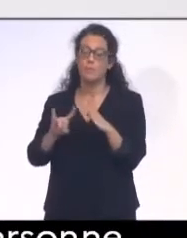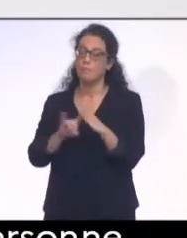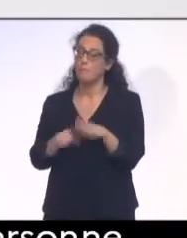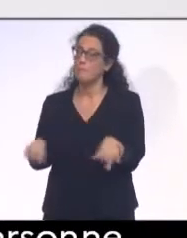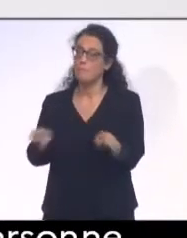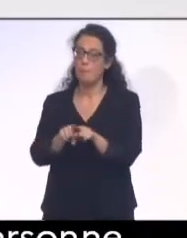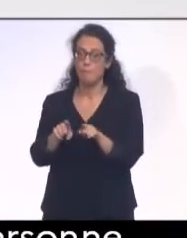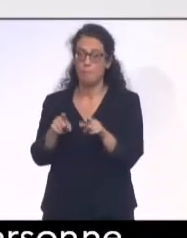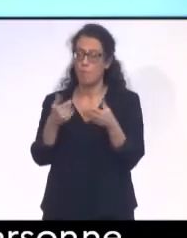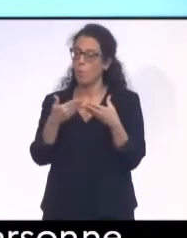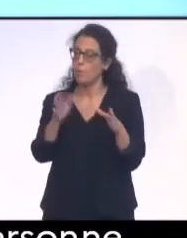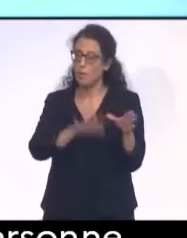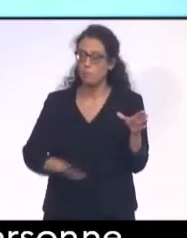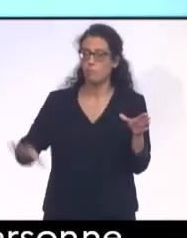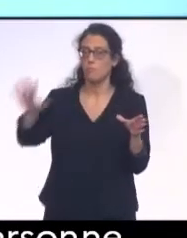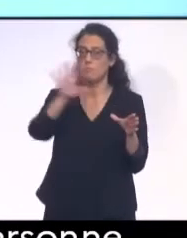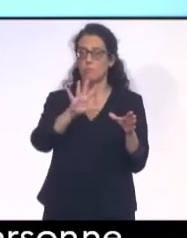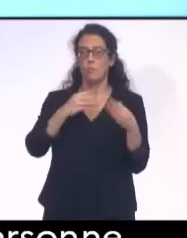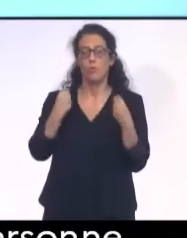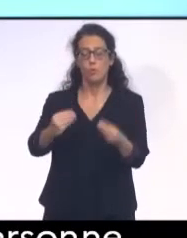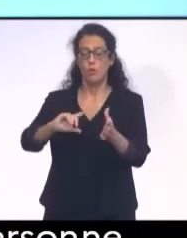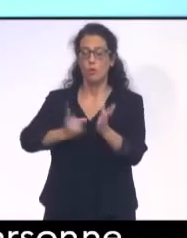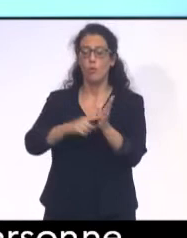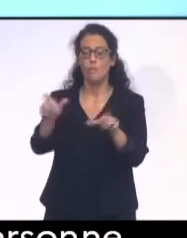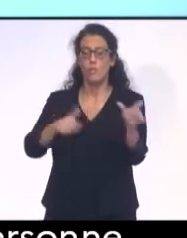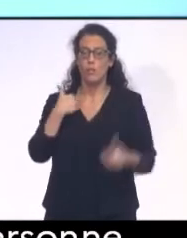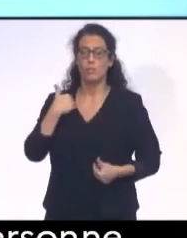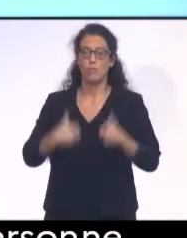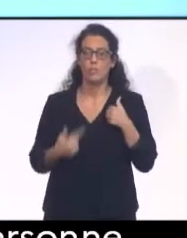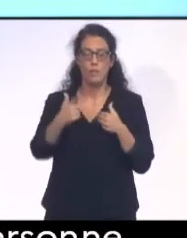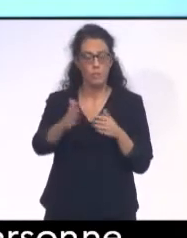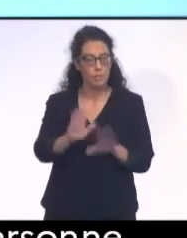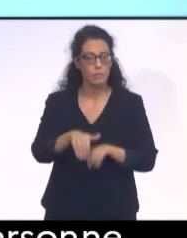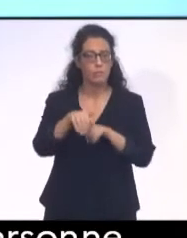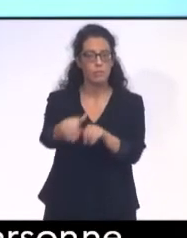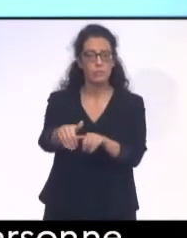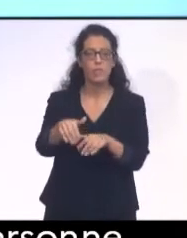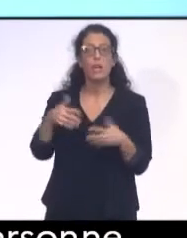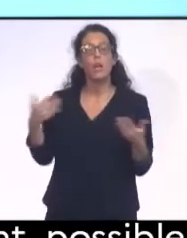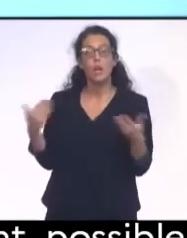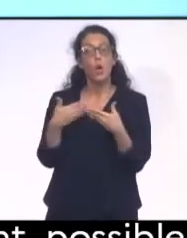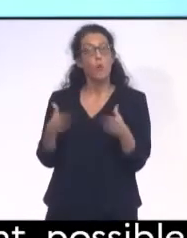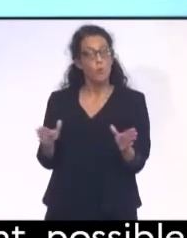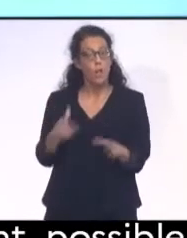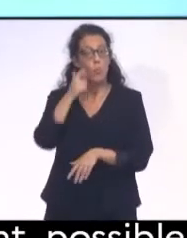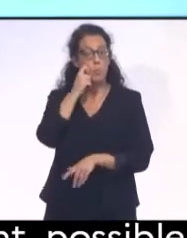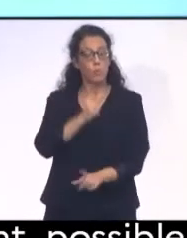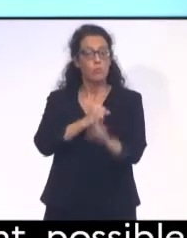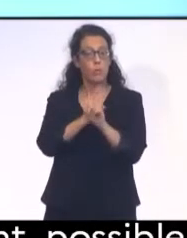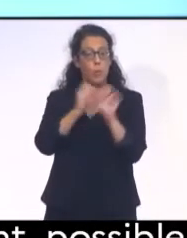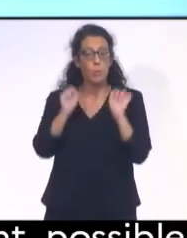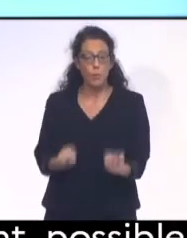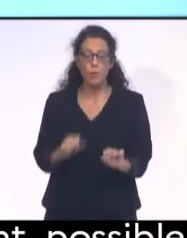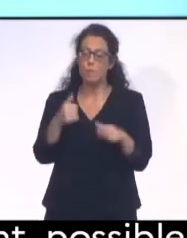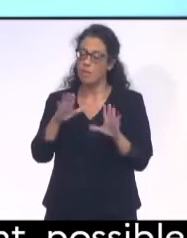qui restent ouvertes pour assurer l'accès aux droits des personnes. Elles restent ouvertes avec un accueil physique qui sera adapté à les situations